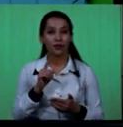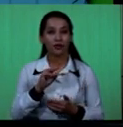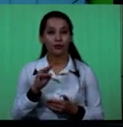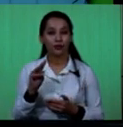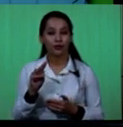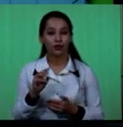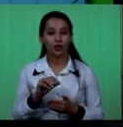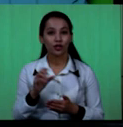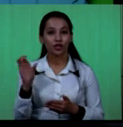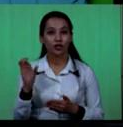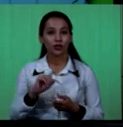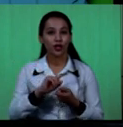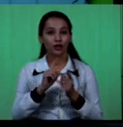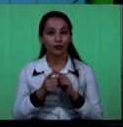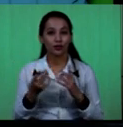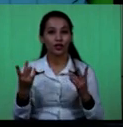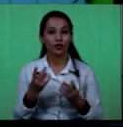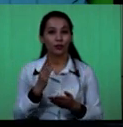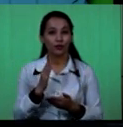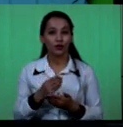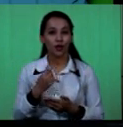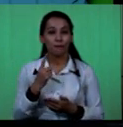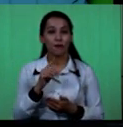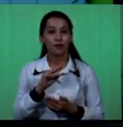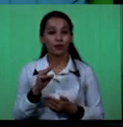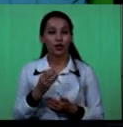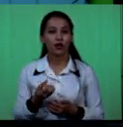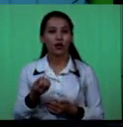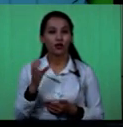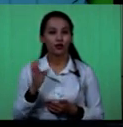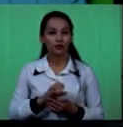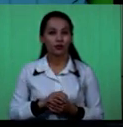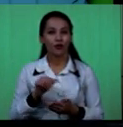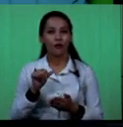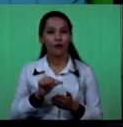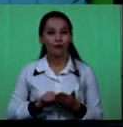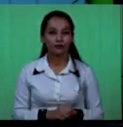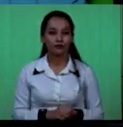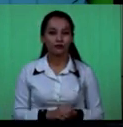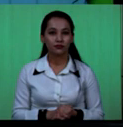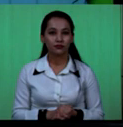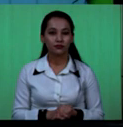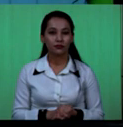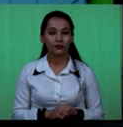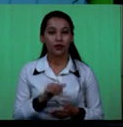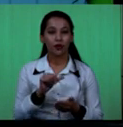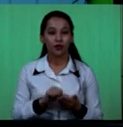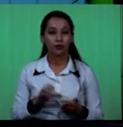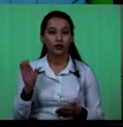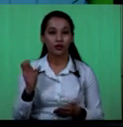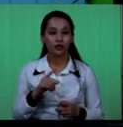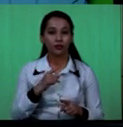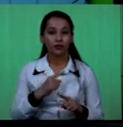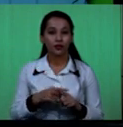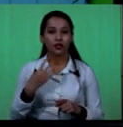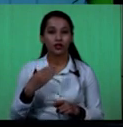minutni sekundga aylantirib olamiz. 1 minutimiz 60 sekundga teng. 60 sekundga